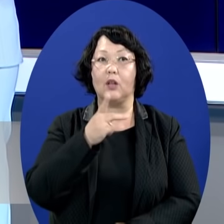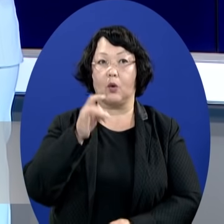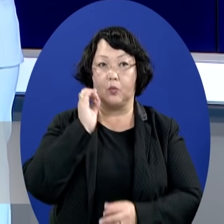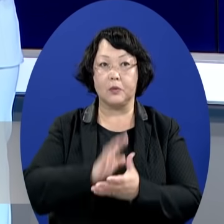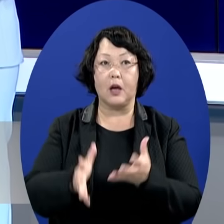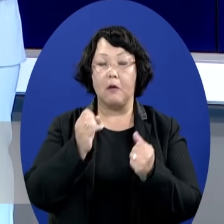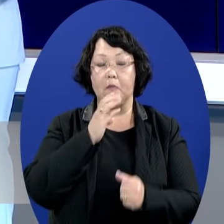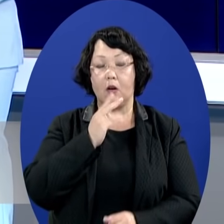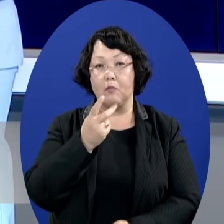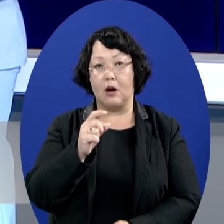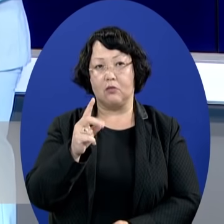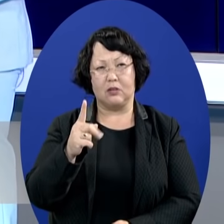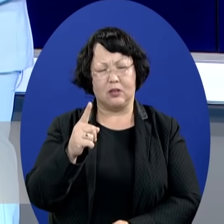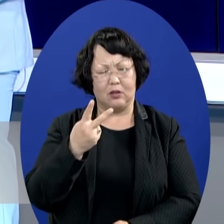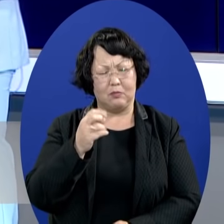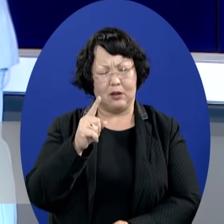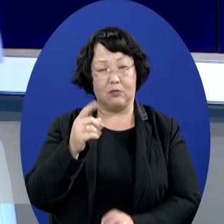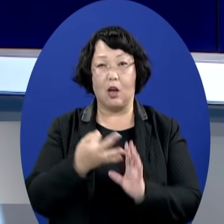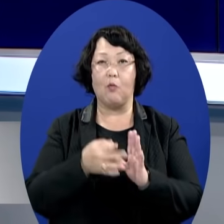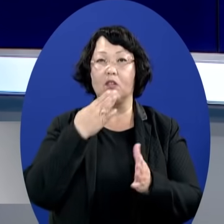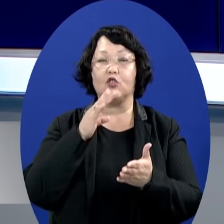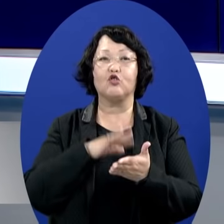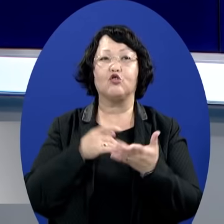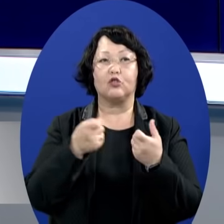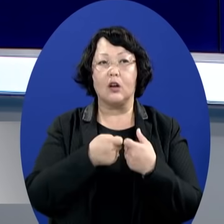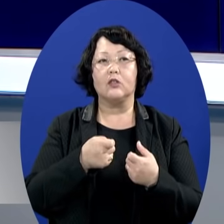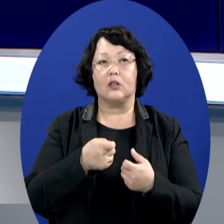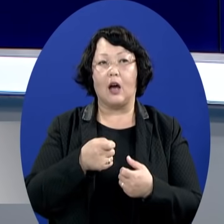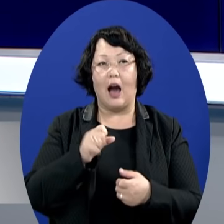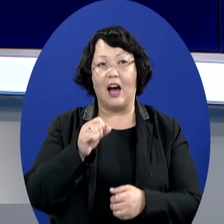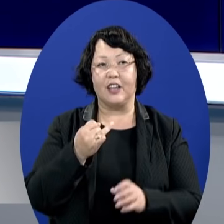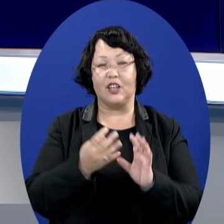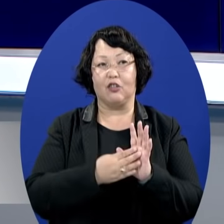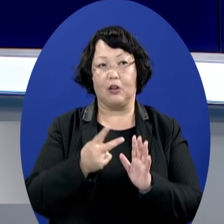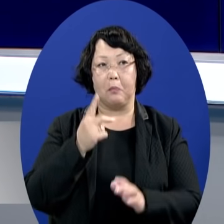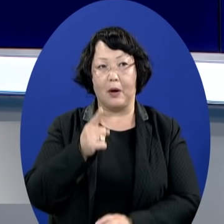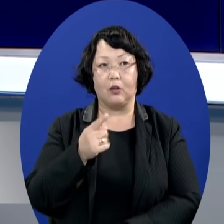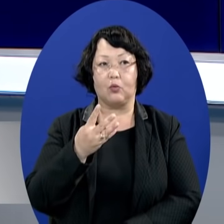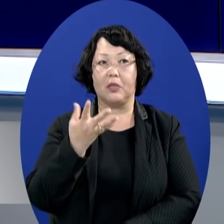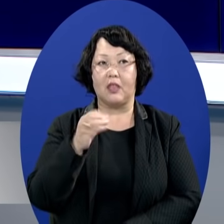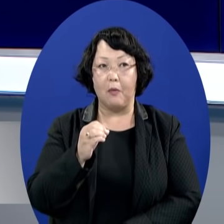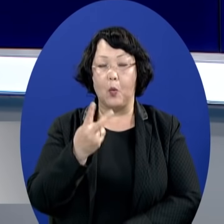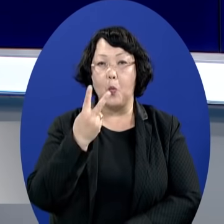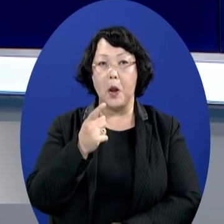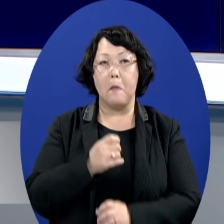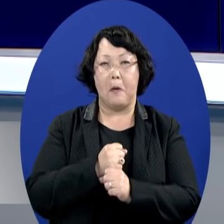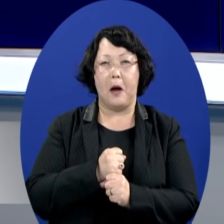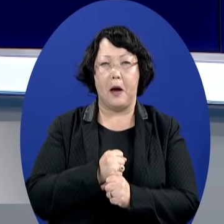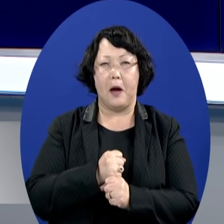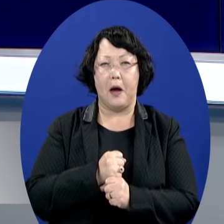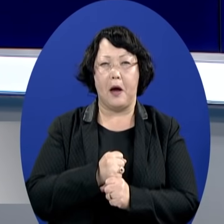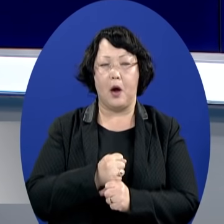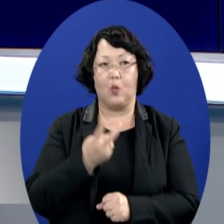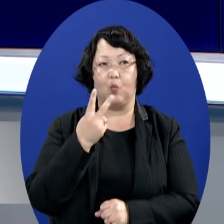онд тохирсон. За тухайн үед бол А92 бензиний үнэ 1450 төгрөг дээр юм тогтмол байсан гэсэн үг. За яг